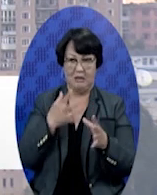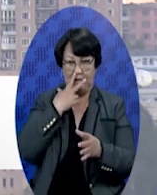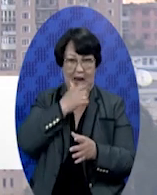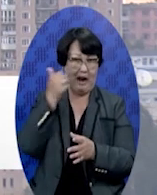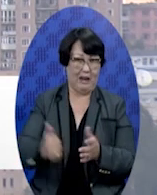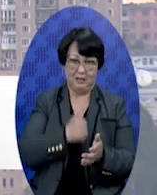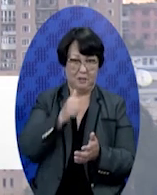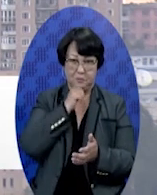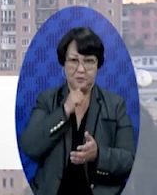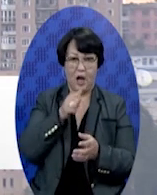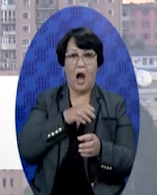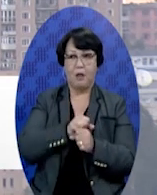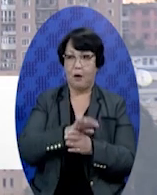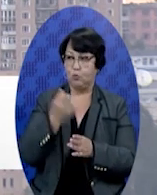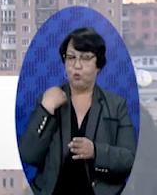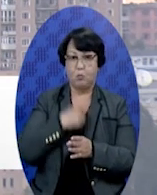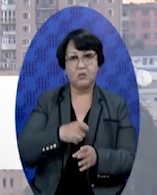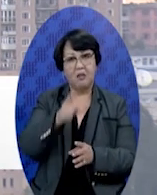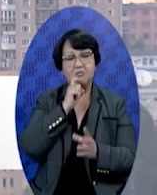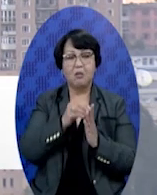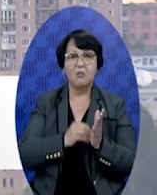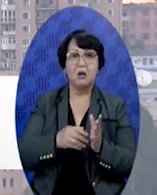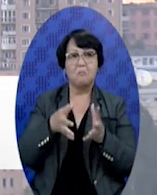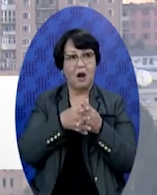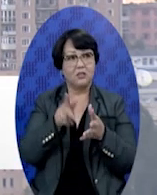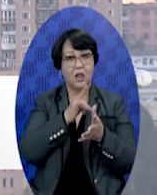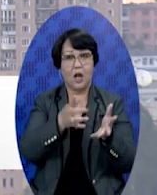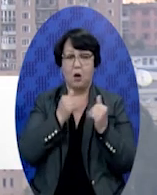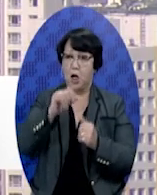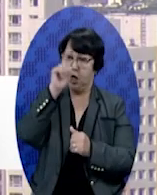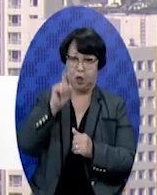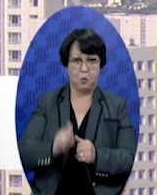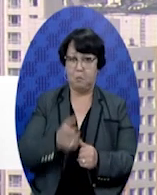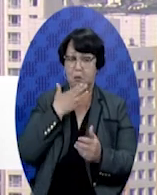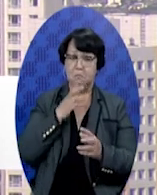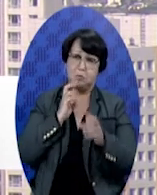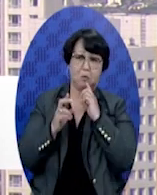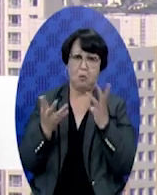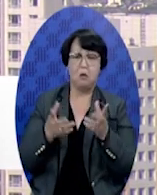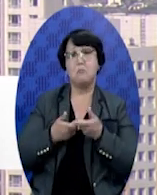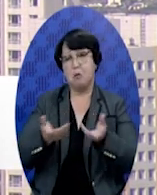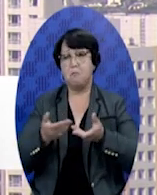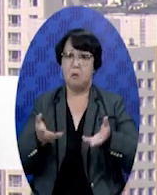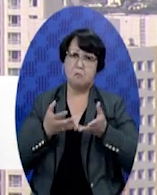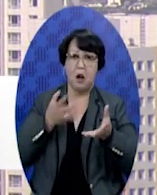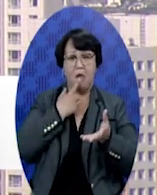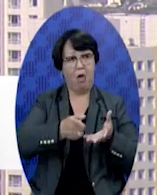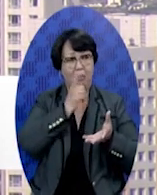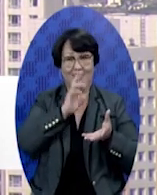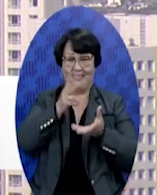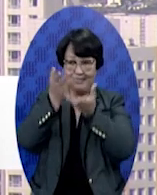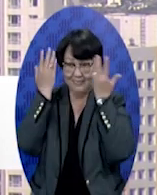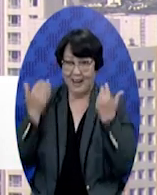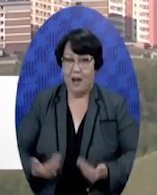юм. Албаны их сурвалжууд манайд өгсөн тайлбартай ипотекийн зээл хэвийн асуудалгүй хэрэгжиж байгаа гэсэн тайлбар өгч байгаа хэдий ч бодит байдал дээр